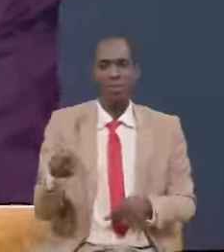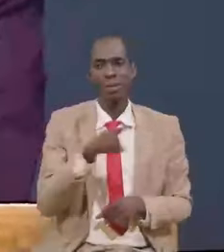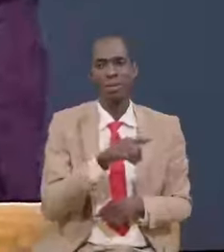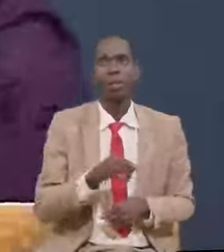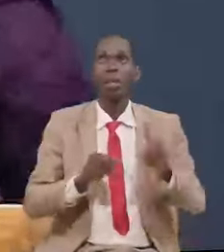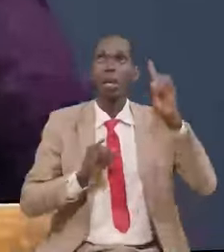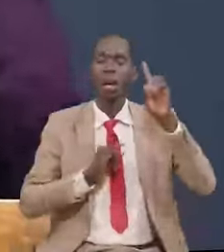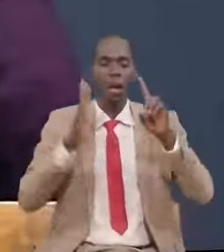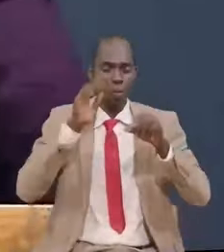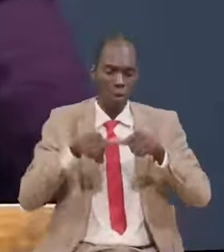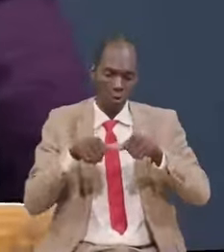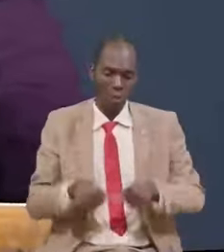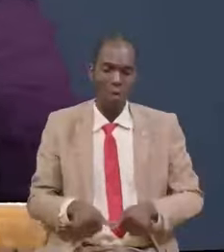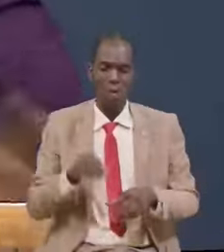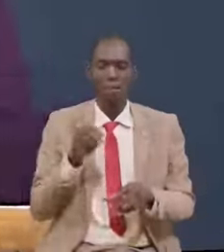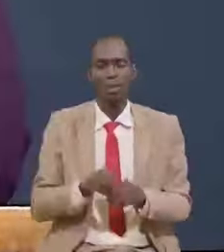Je resterai avec eux.